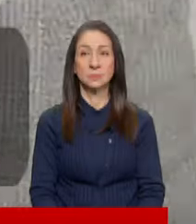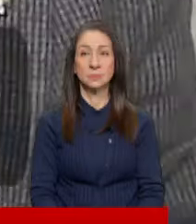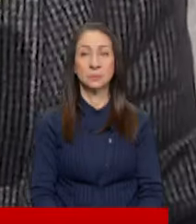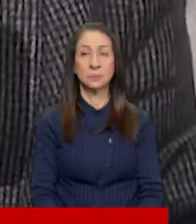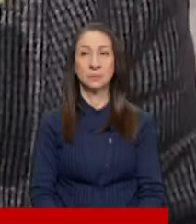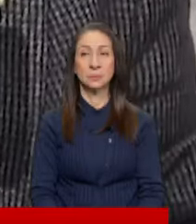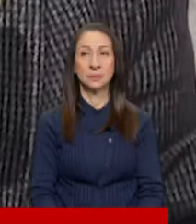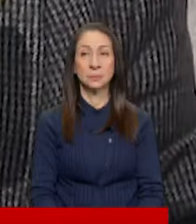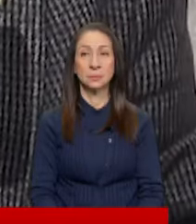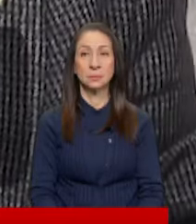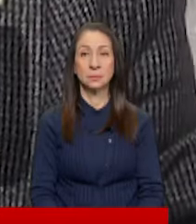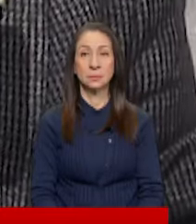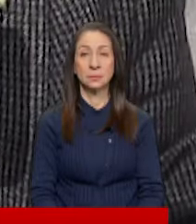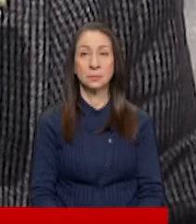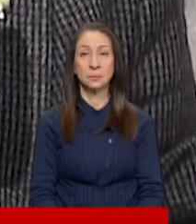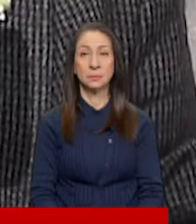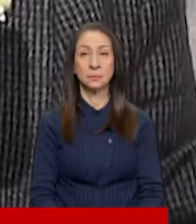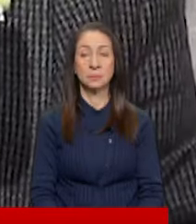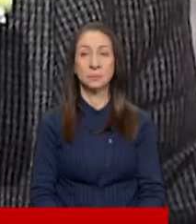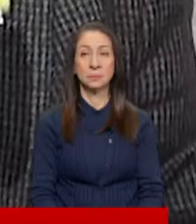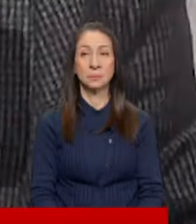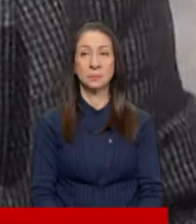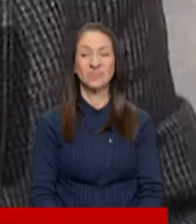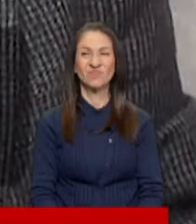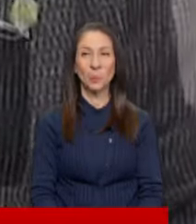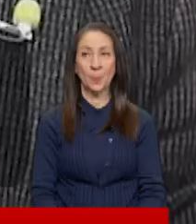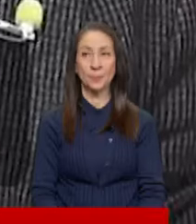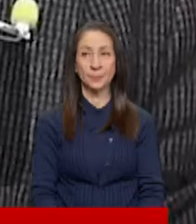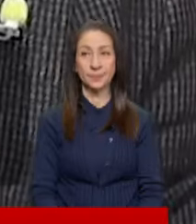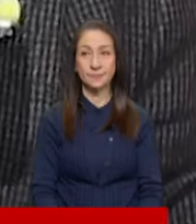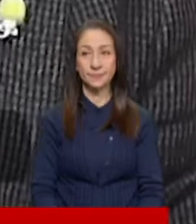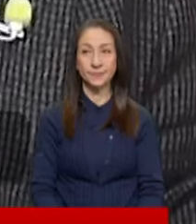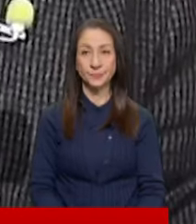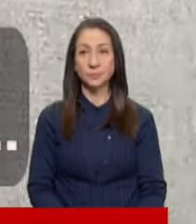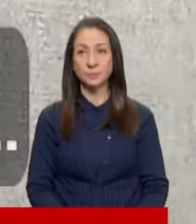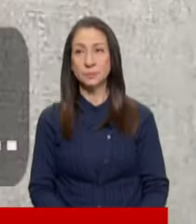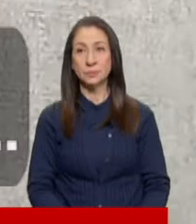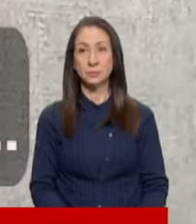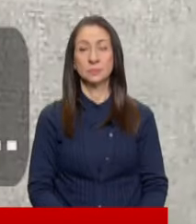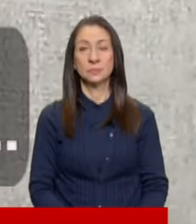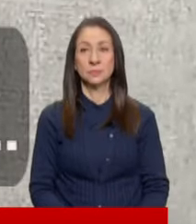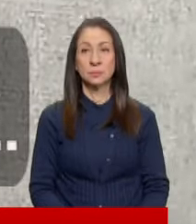mı burası yani şu andaki milletvekilleri de dahir her türlü hizmete engel oldular Kredi alınırken